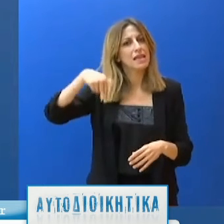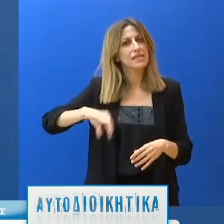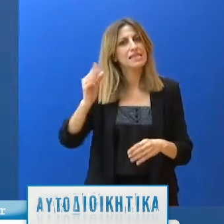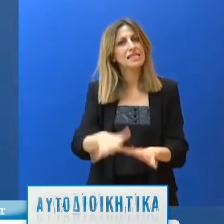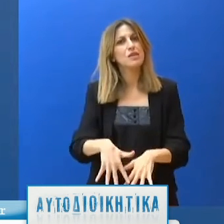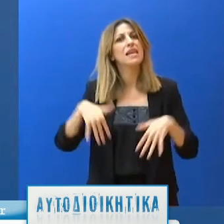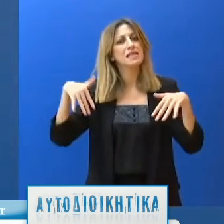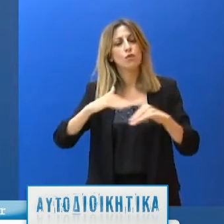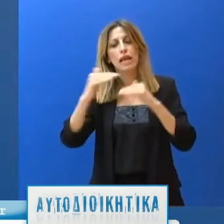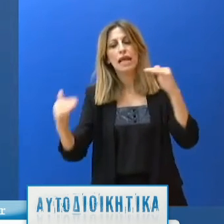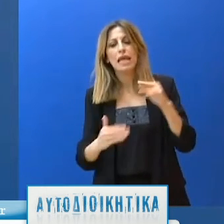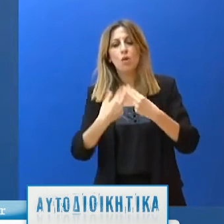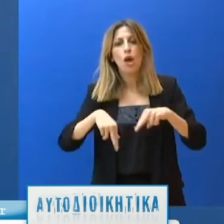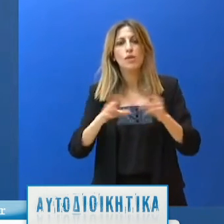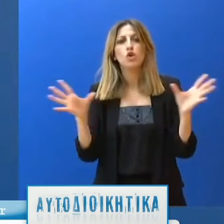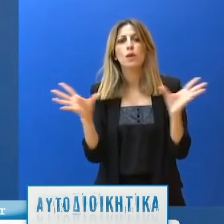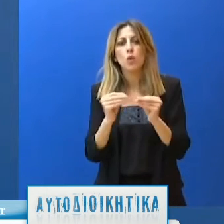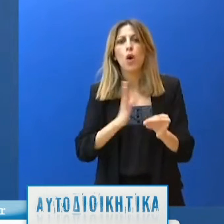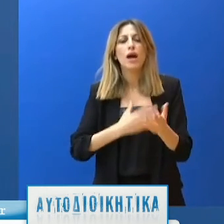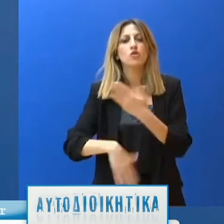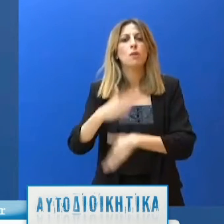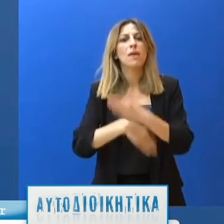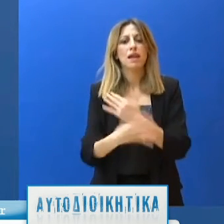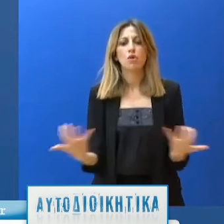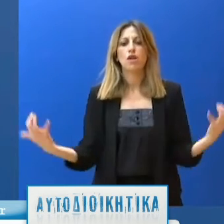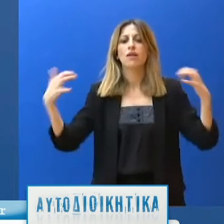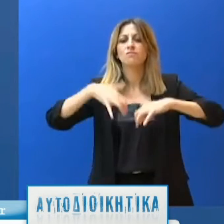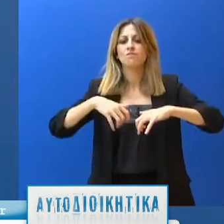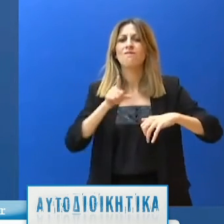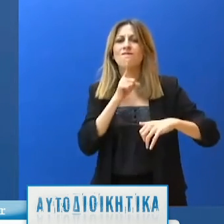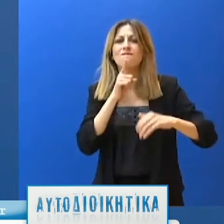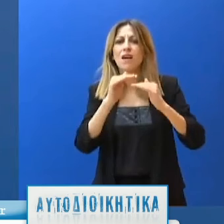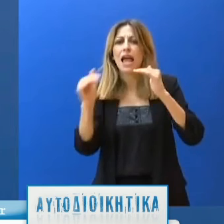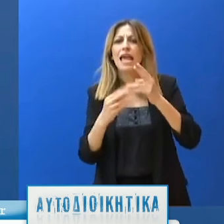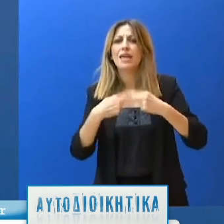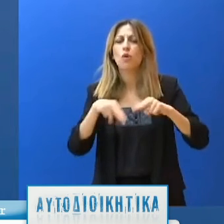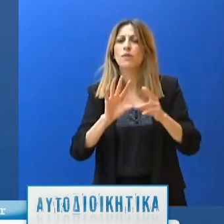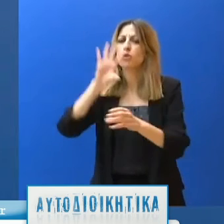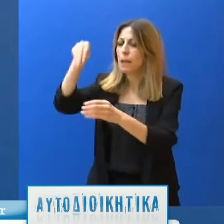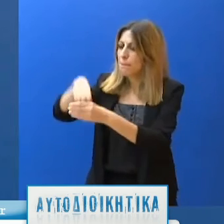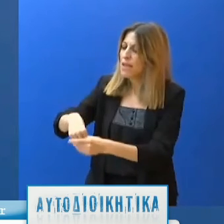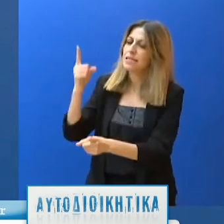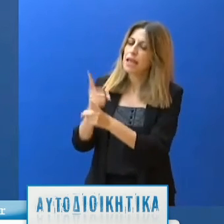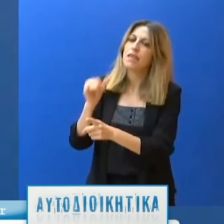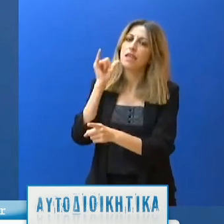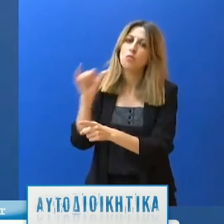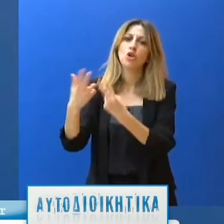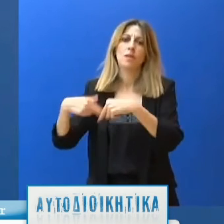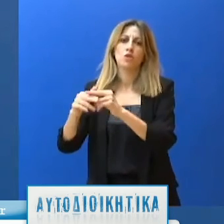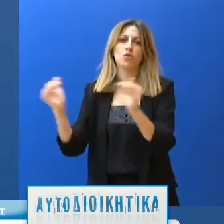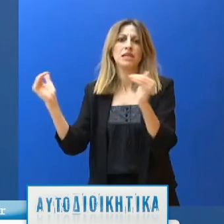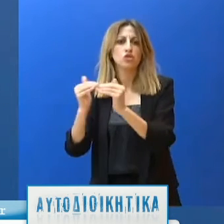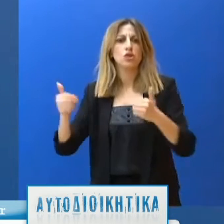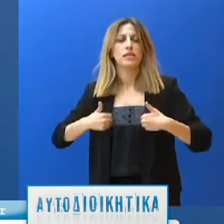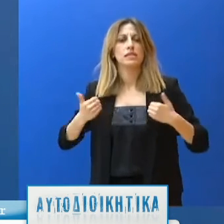της Υποεπιτροπής για τα θέματα των ατόμων με αναπηρία της Ειδικής Μόνιμης Επιτροπής Ισότητας, Νεολαίας και Δικαιωμάτων του